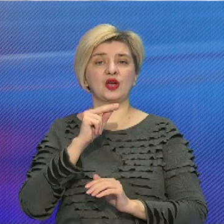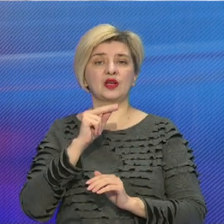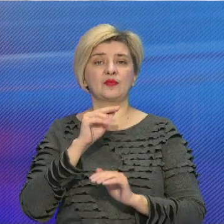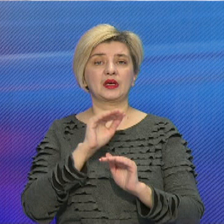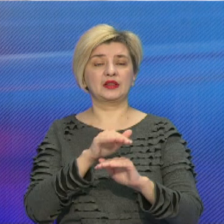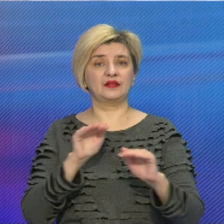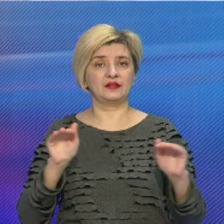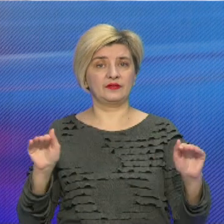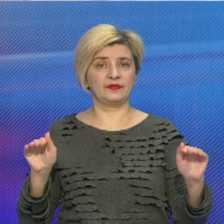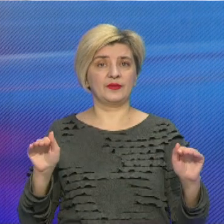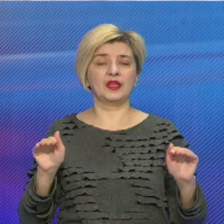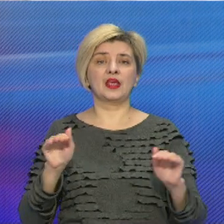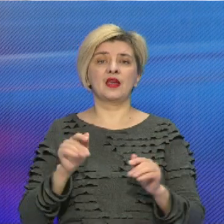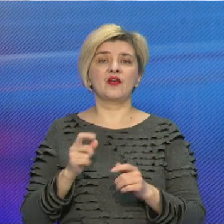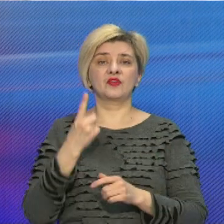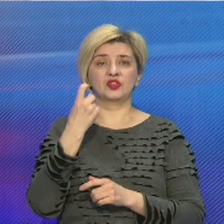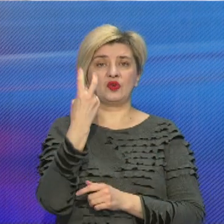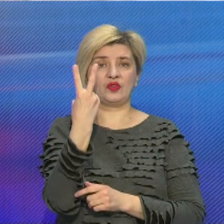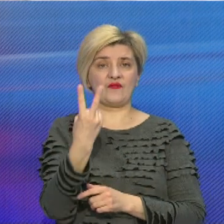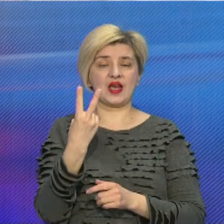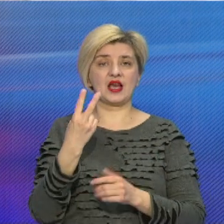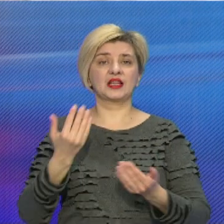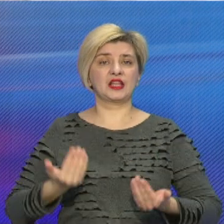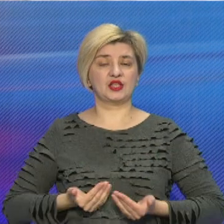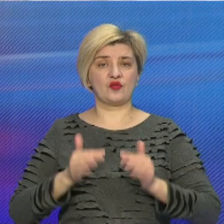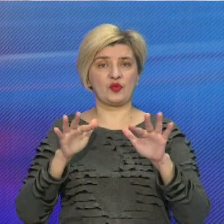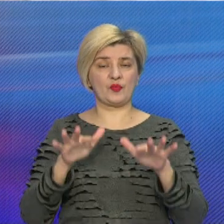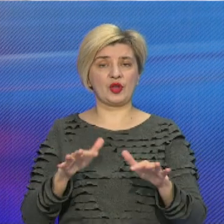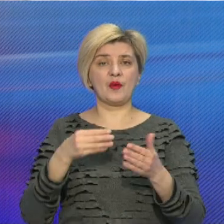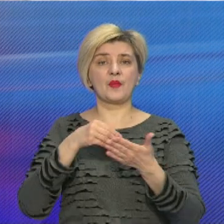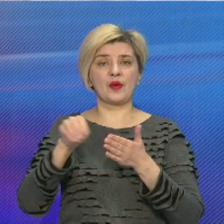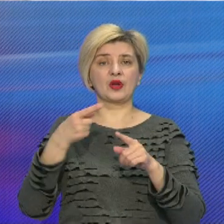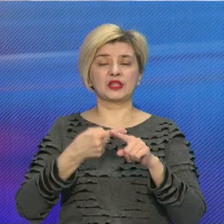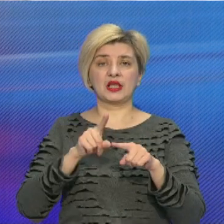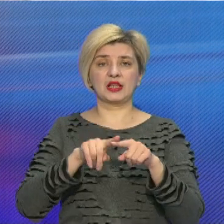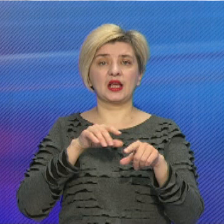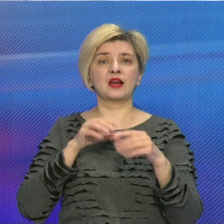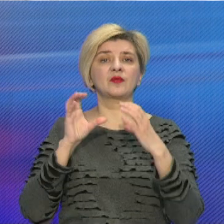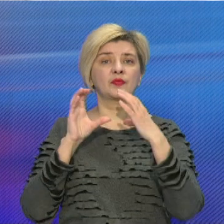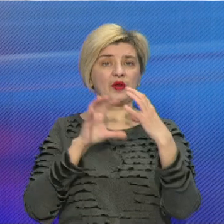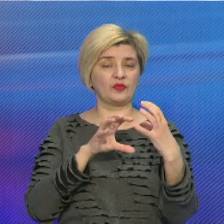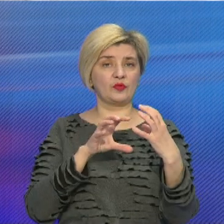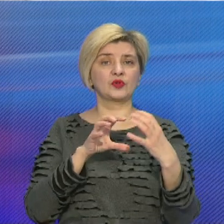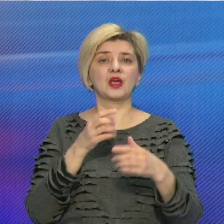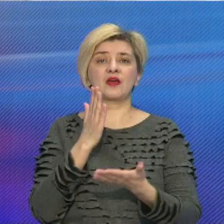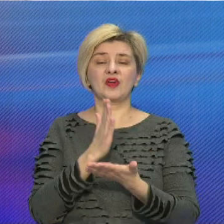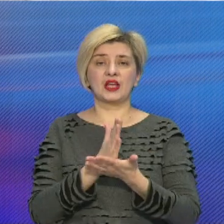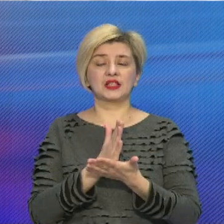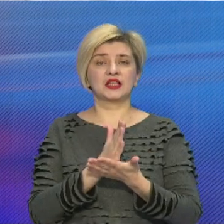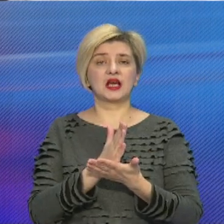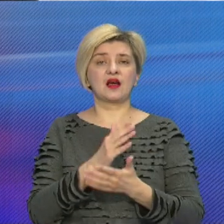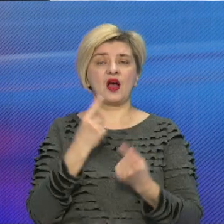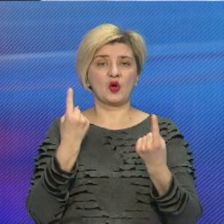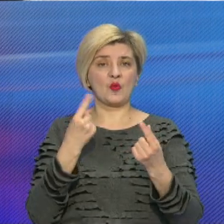Подвозятся из 102 населенных пунктов. Приобретение данной транспортной единицы является огромной помощью и